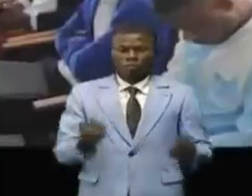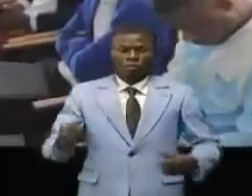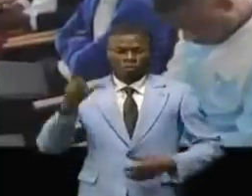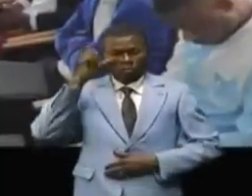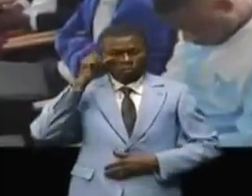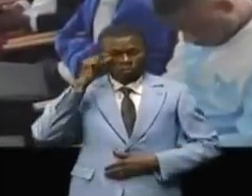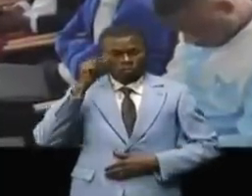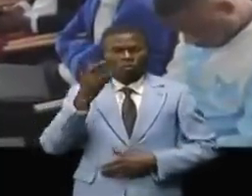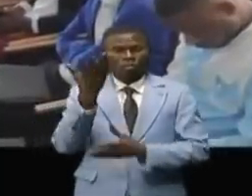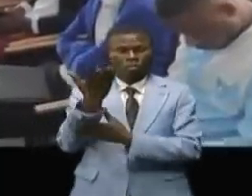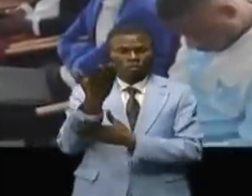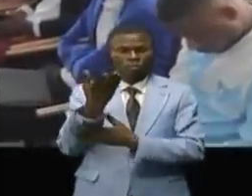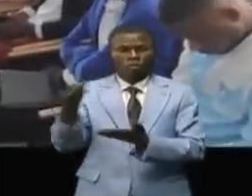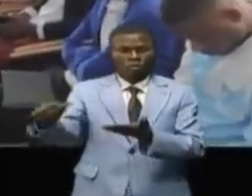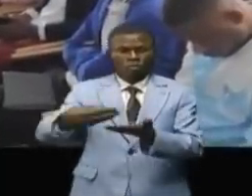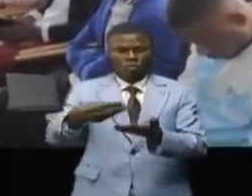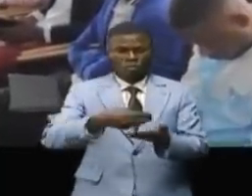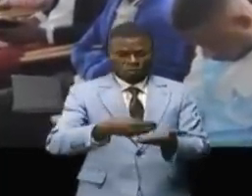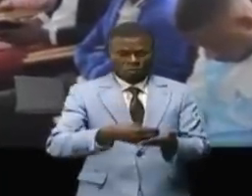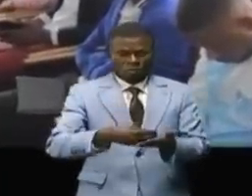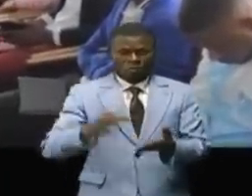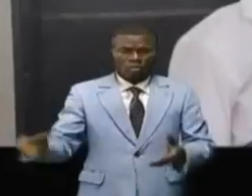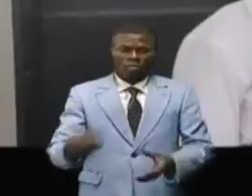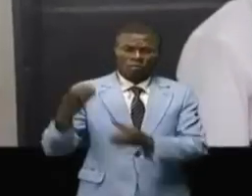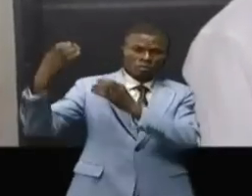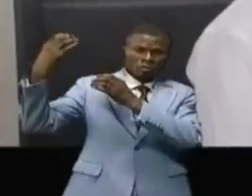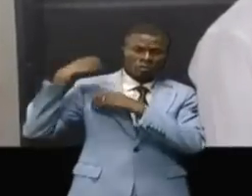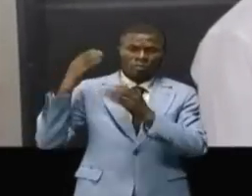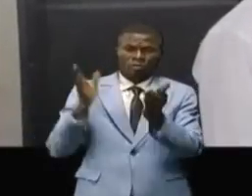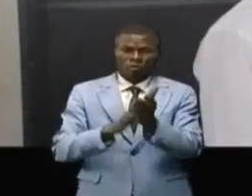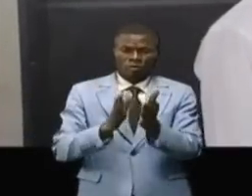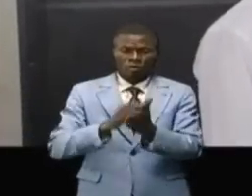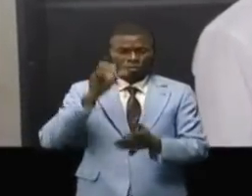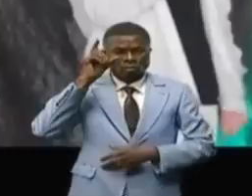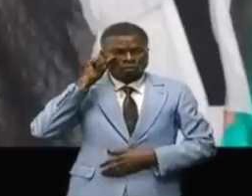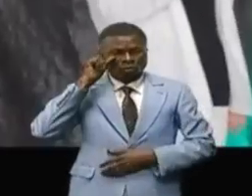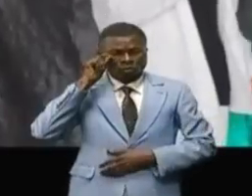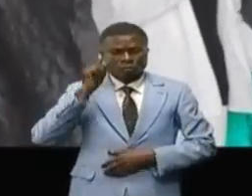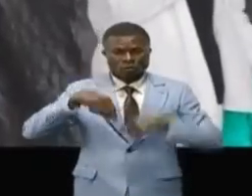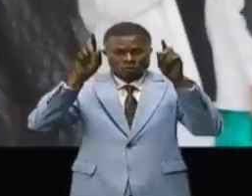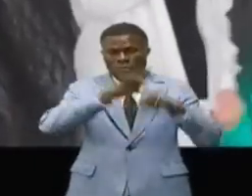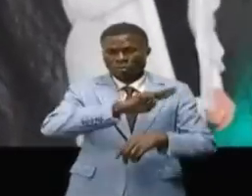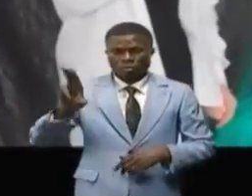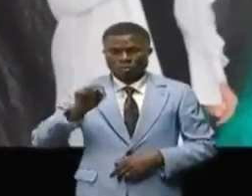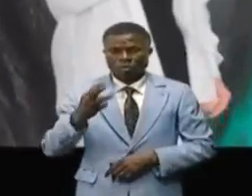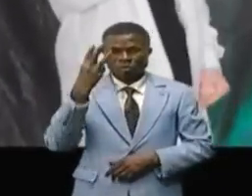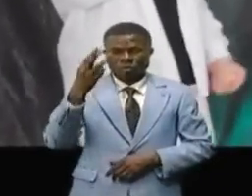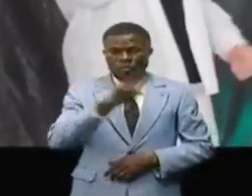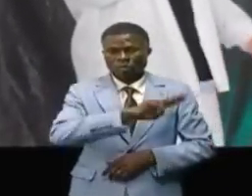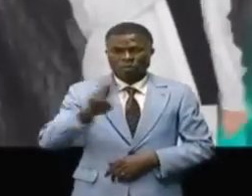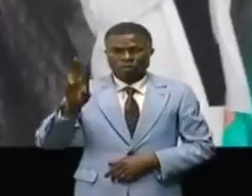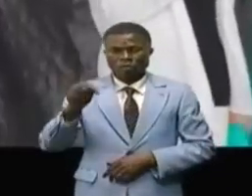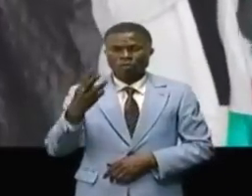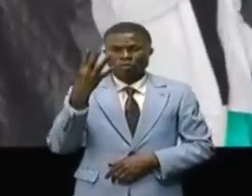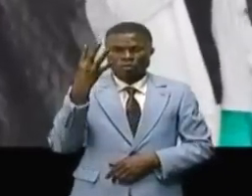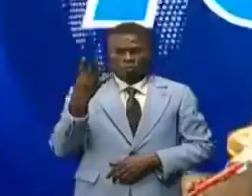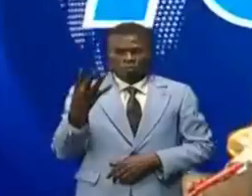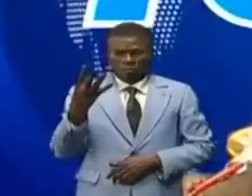et en appel de fond pour la prise en charge scolaire des enfants pour l'année 2023 2024